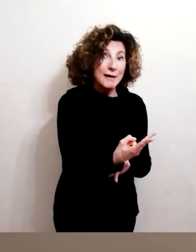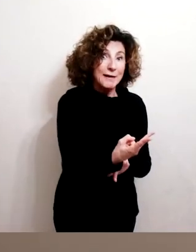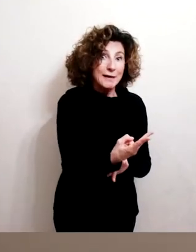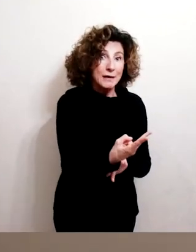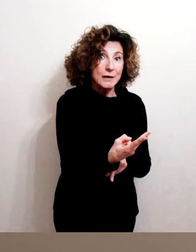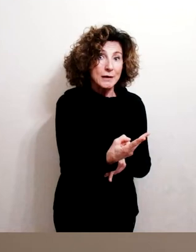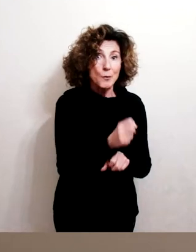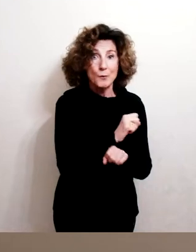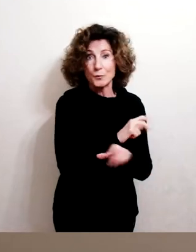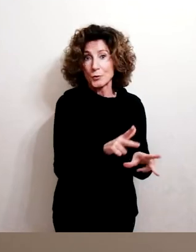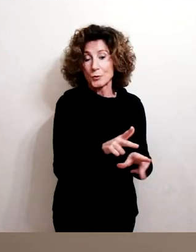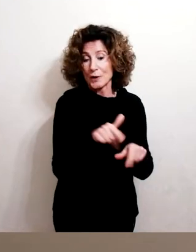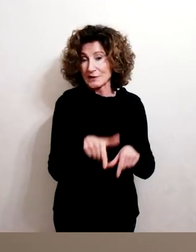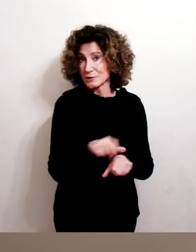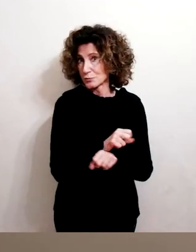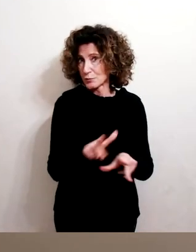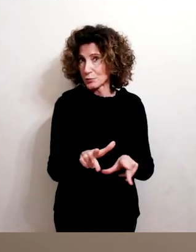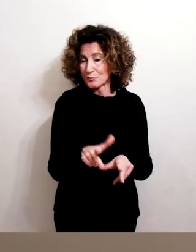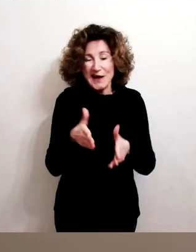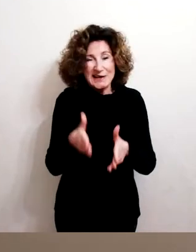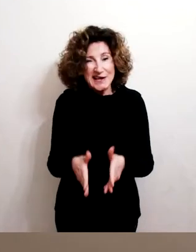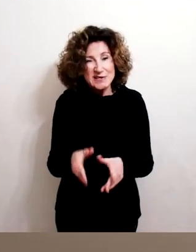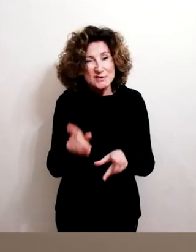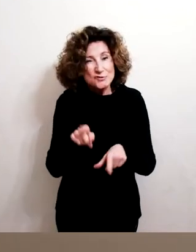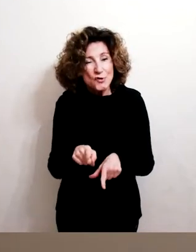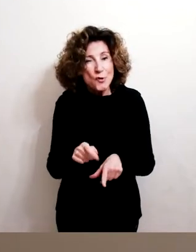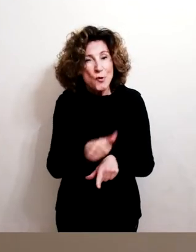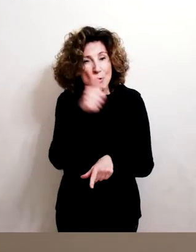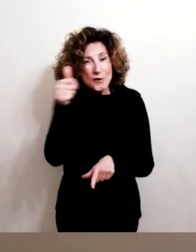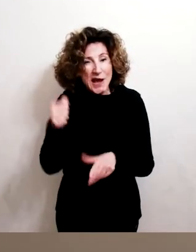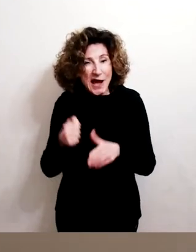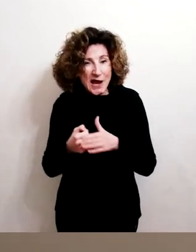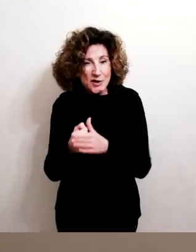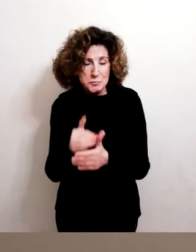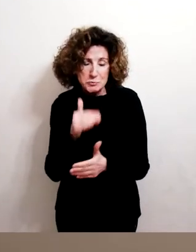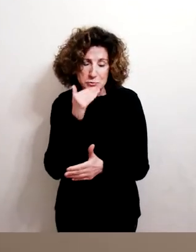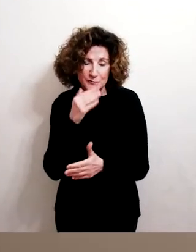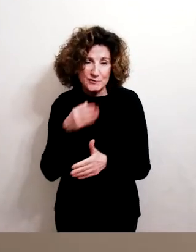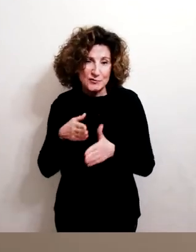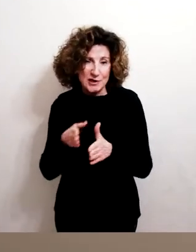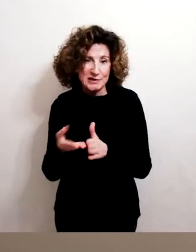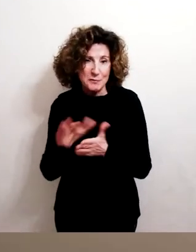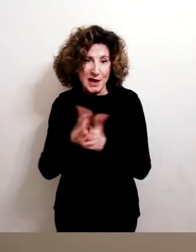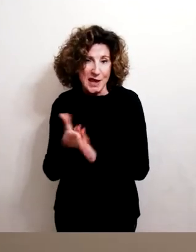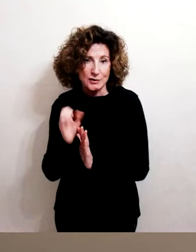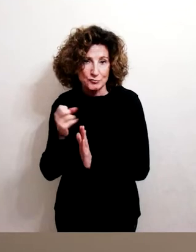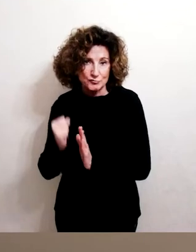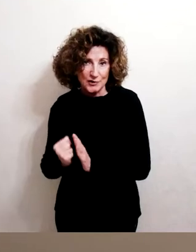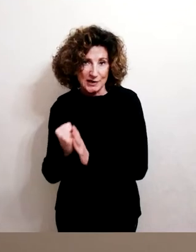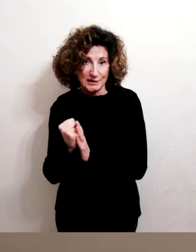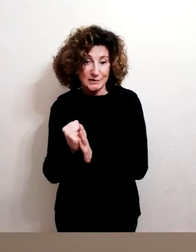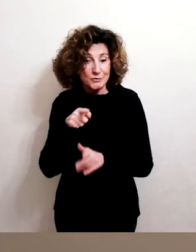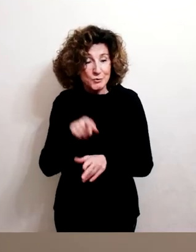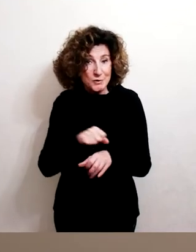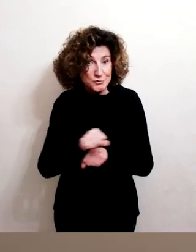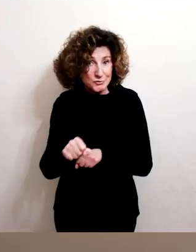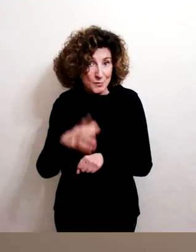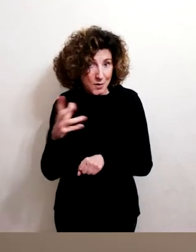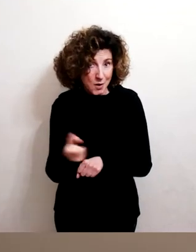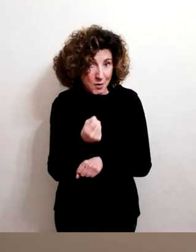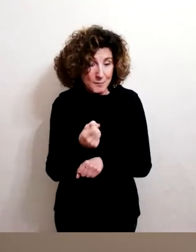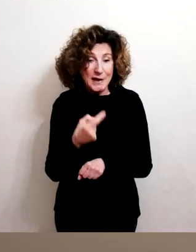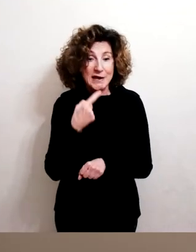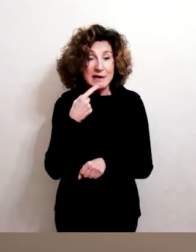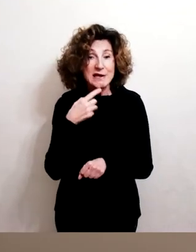era prima perché ormai anche corsi di sostegno si ottenne il titolo in un anno di frequenza e quindi bisogna avere questo titolo se non